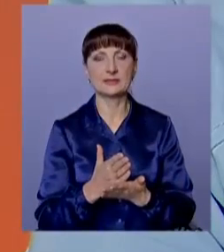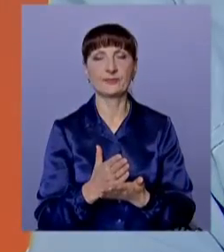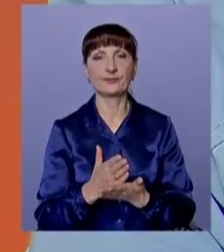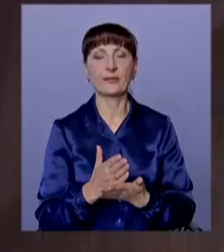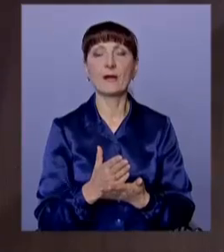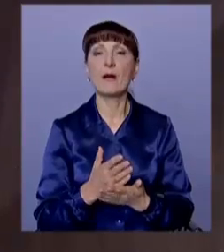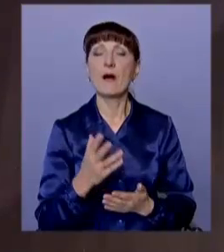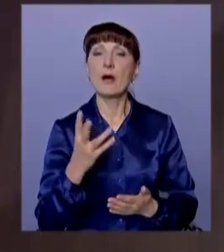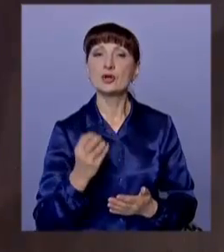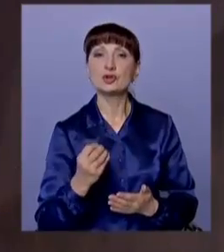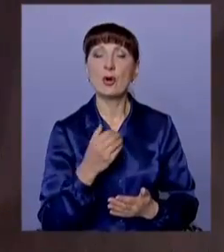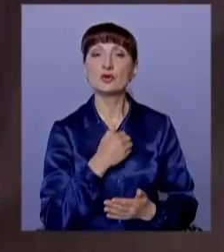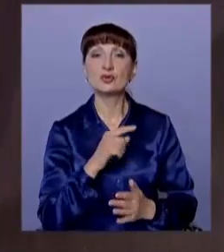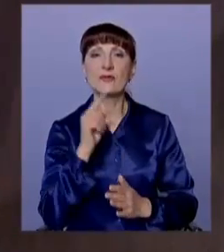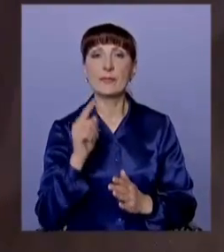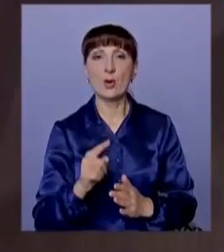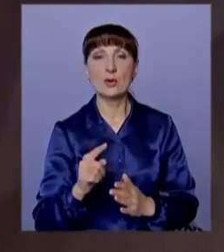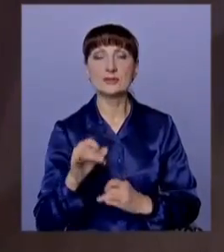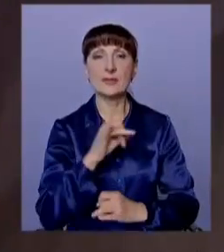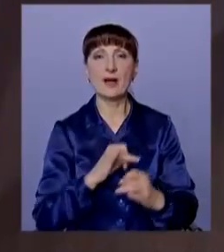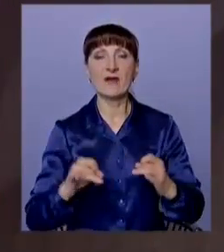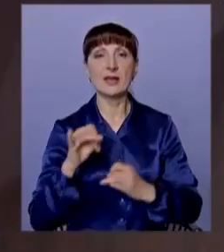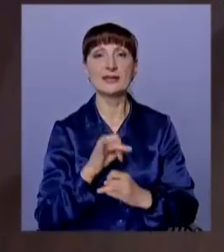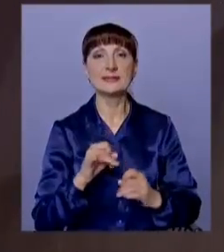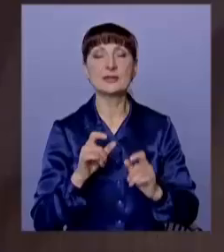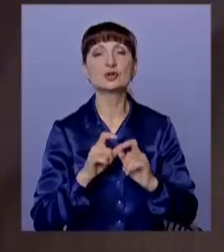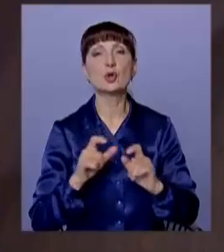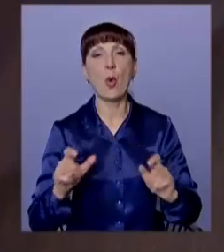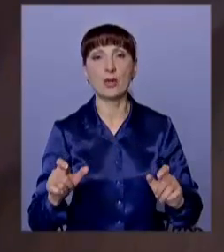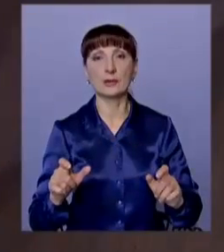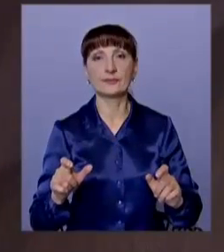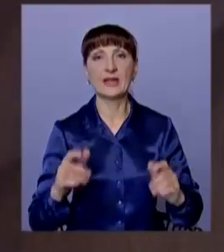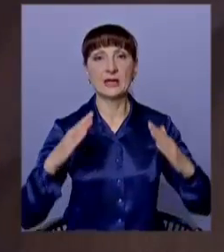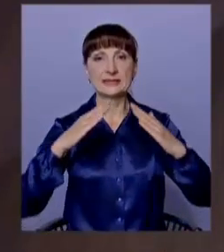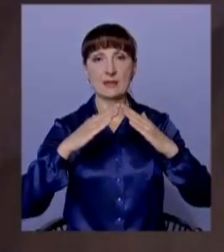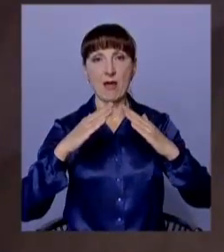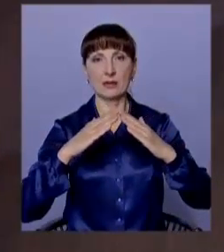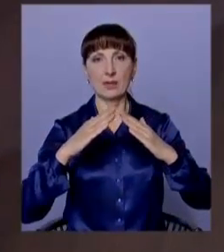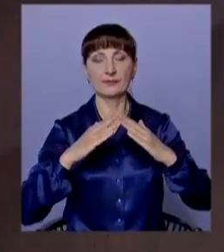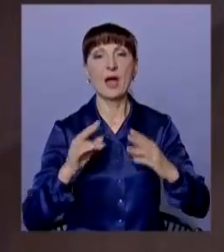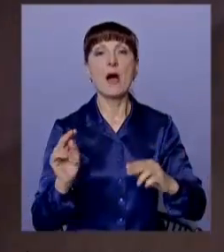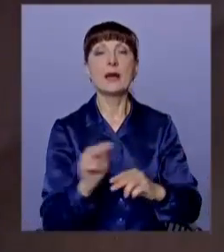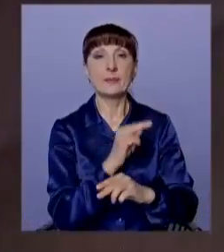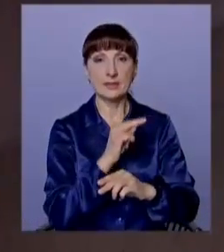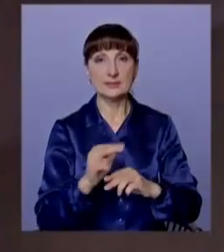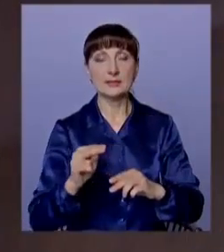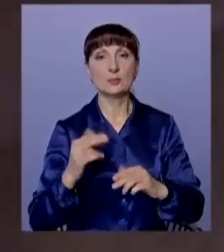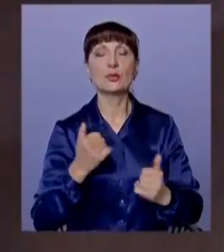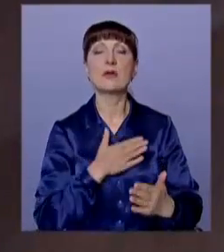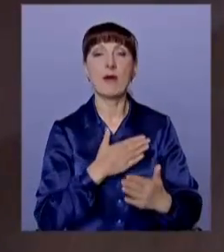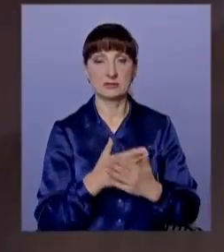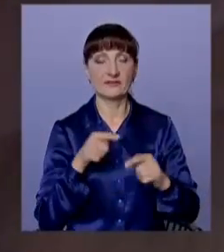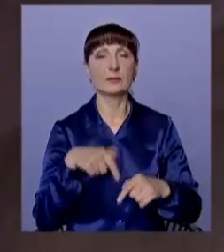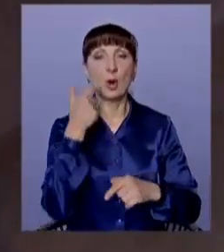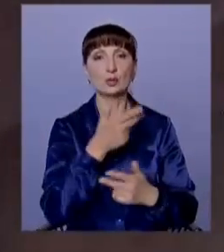от учебников и школьной формы, перейдем непосредственно к самим школам, то есть к зданиям. Ремонтировались школы у нас активно в этом